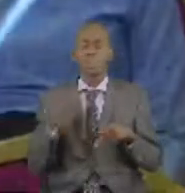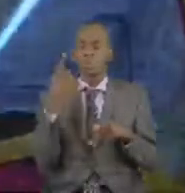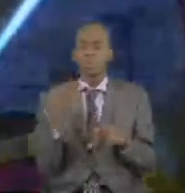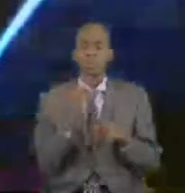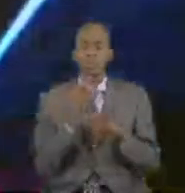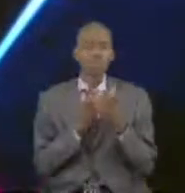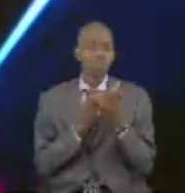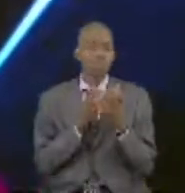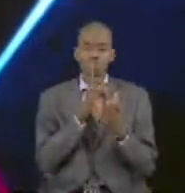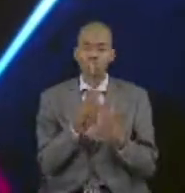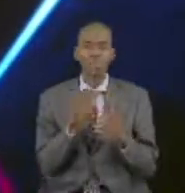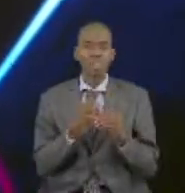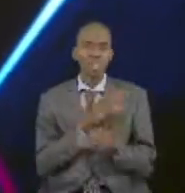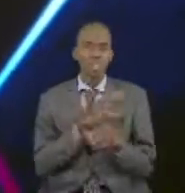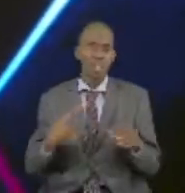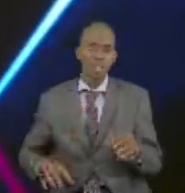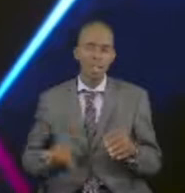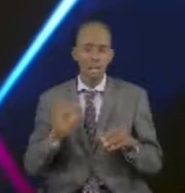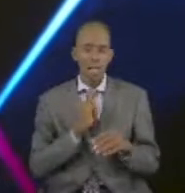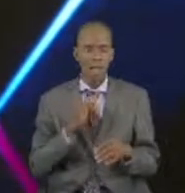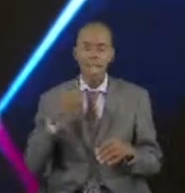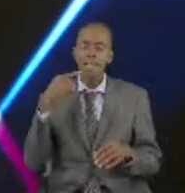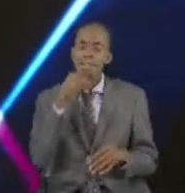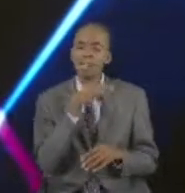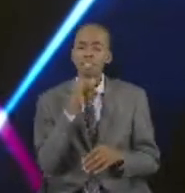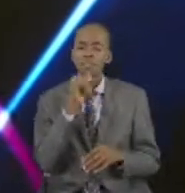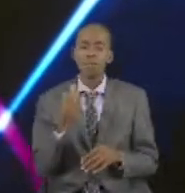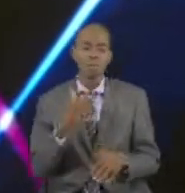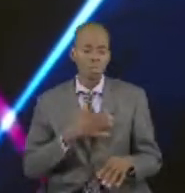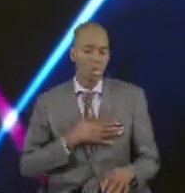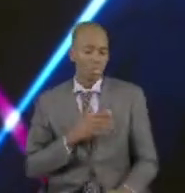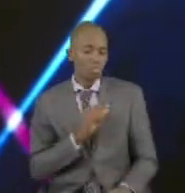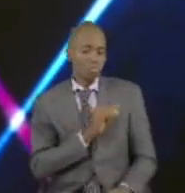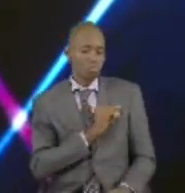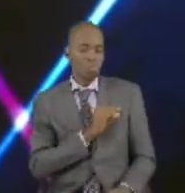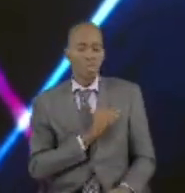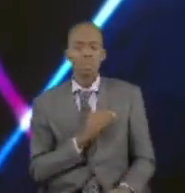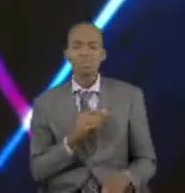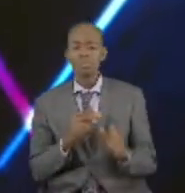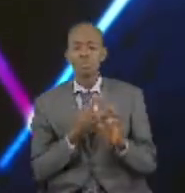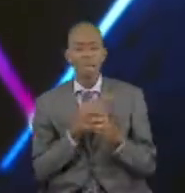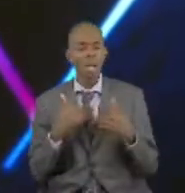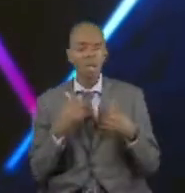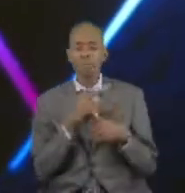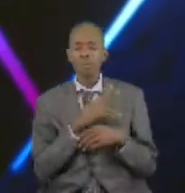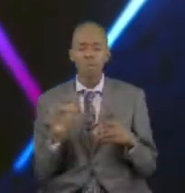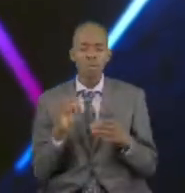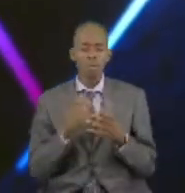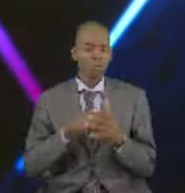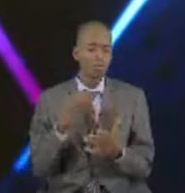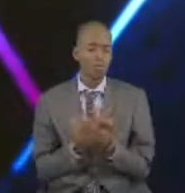en crestor je ne m' a point ma conscience me rend témoignage par le